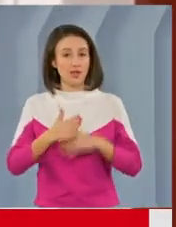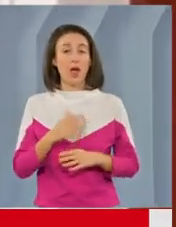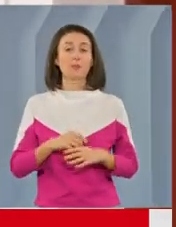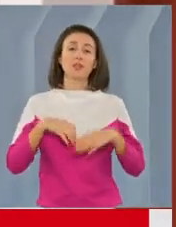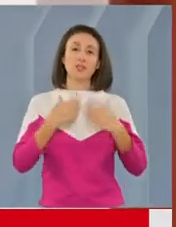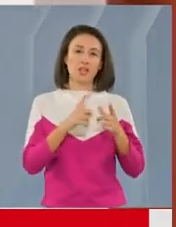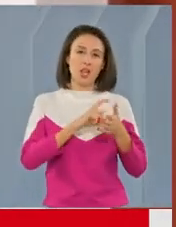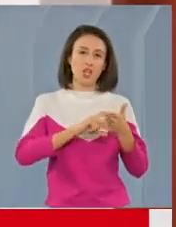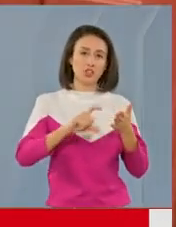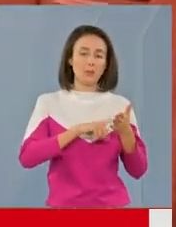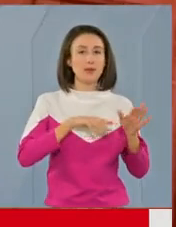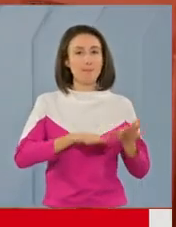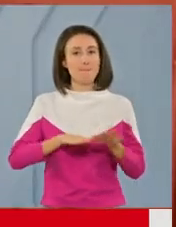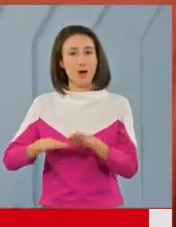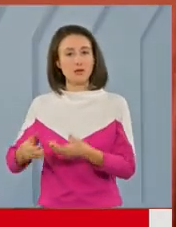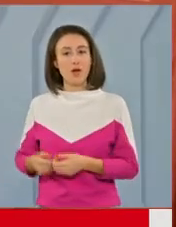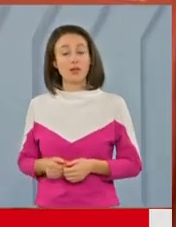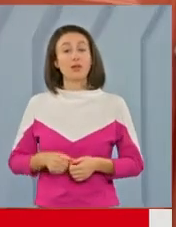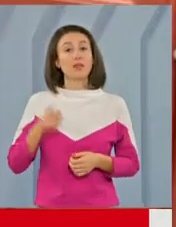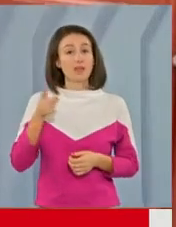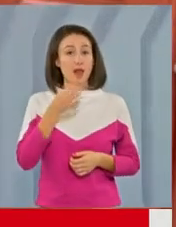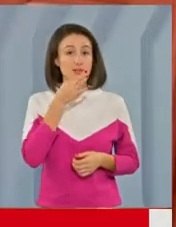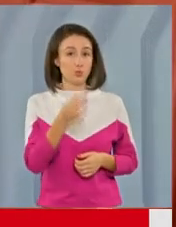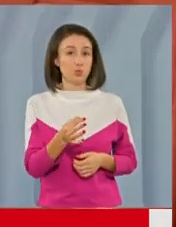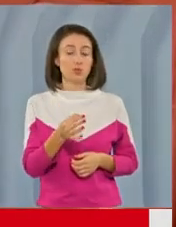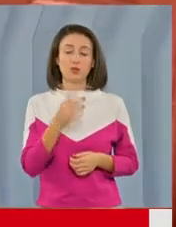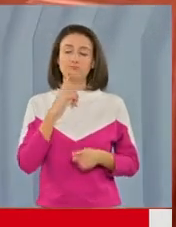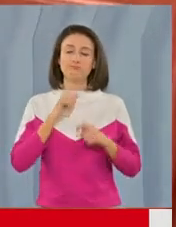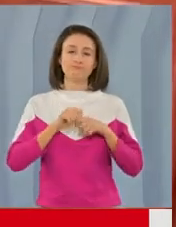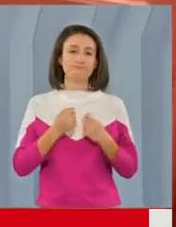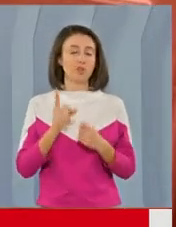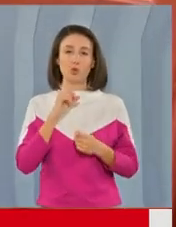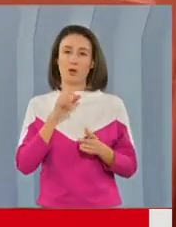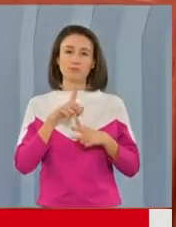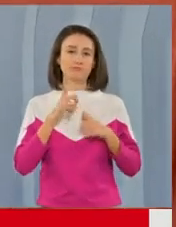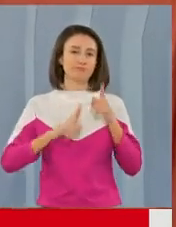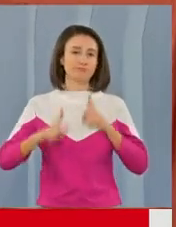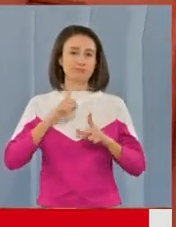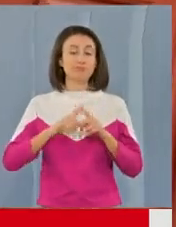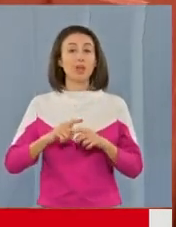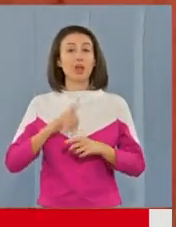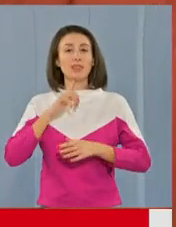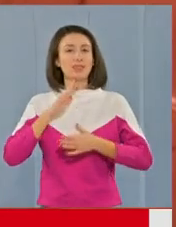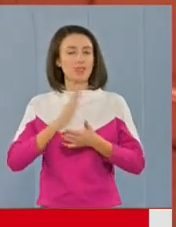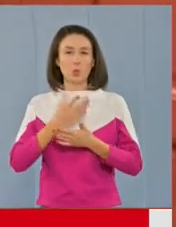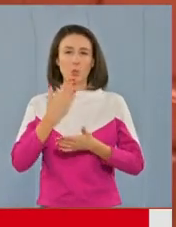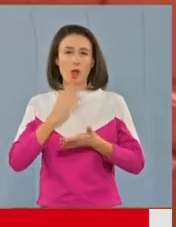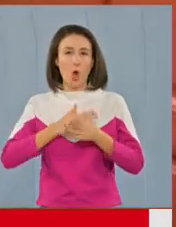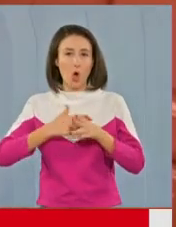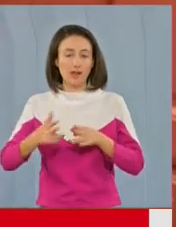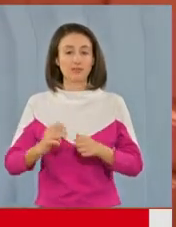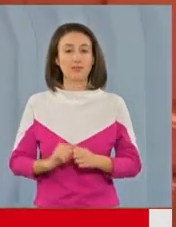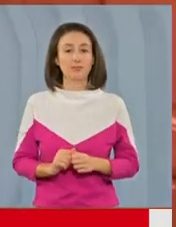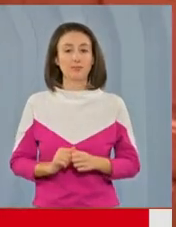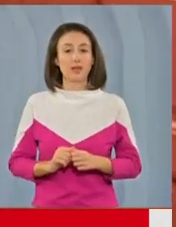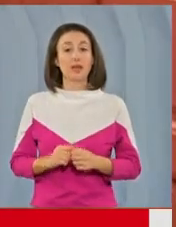dă legitimații de parcare. Adrian Pastea spune că este devastat și că nu mai suportă nedreptățile din țară, având în vedere că